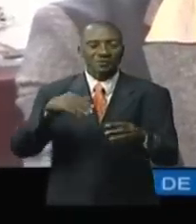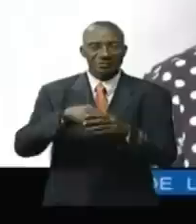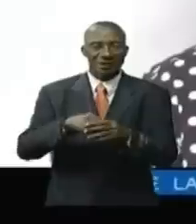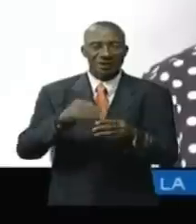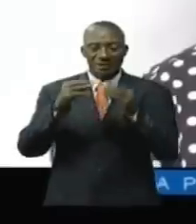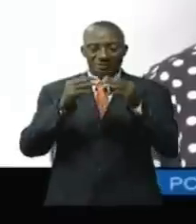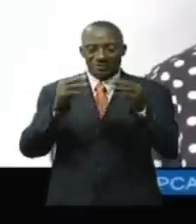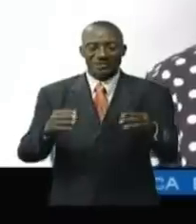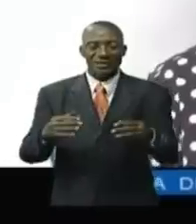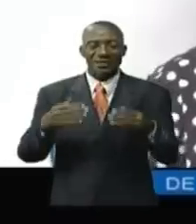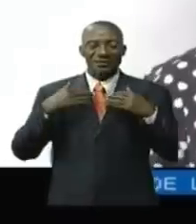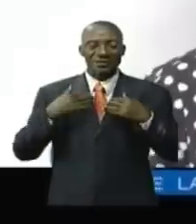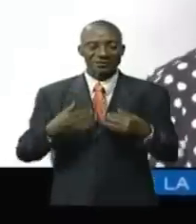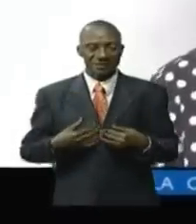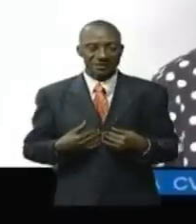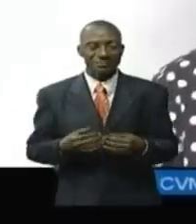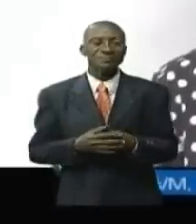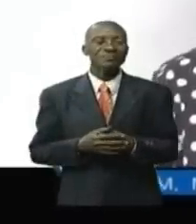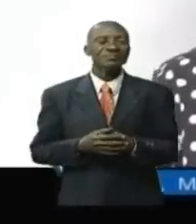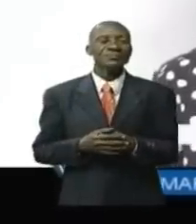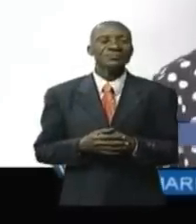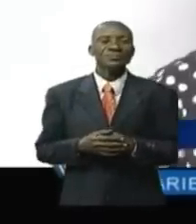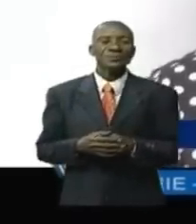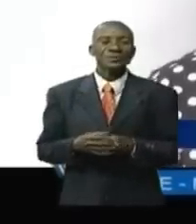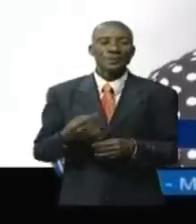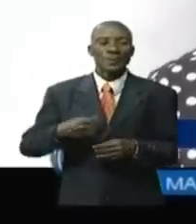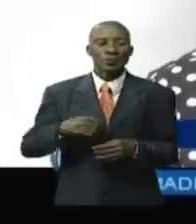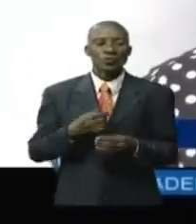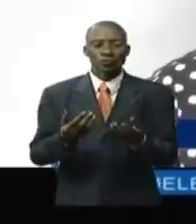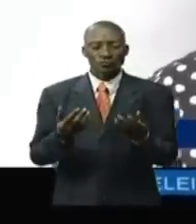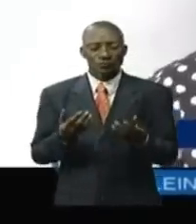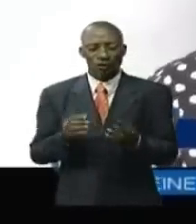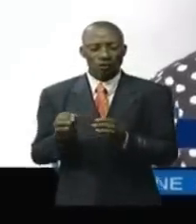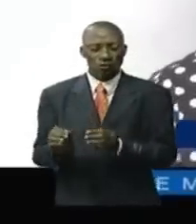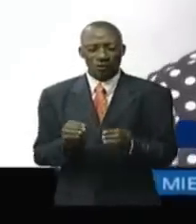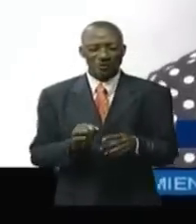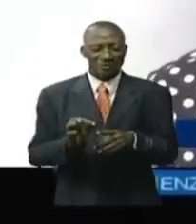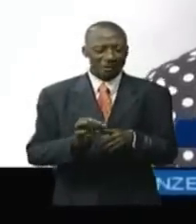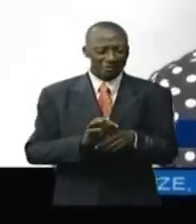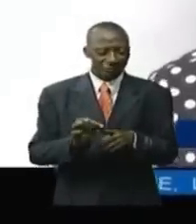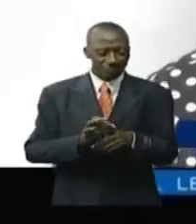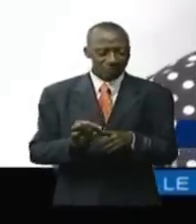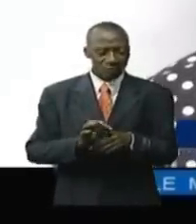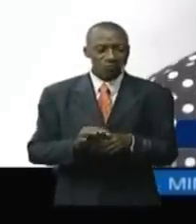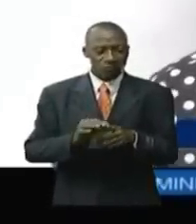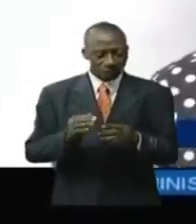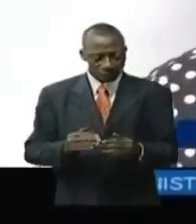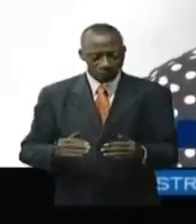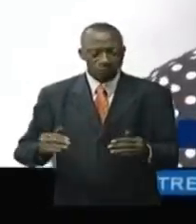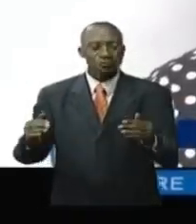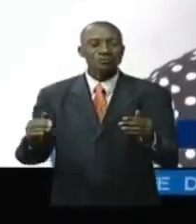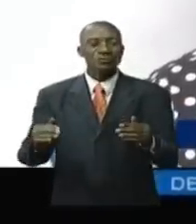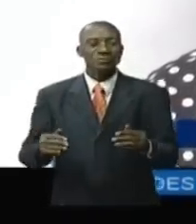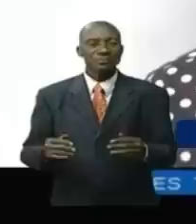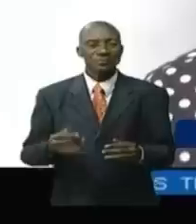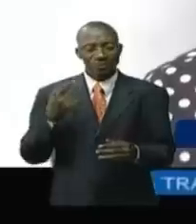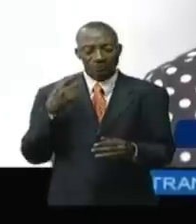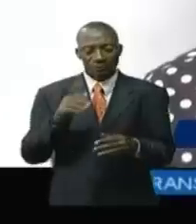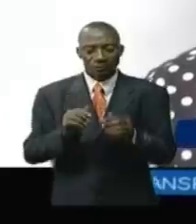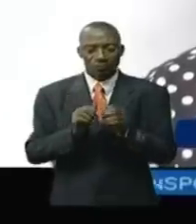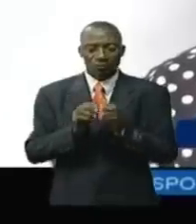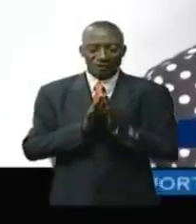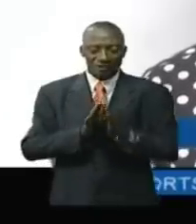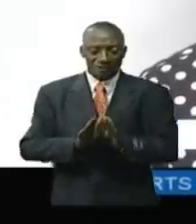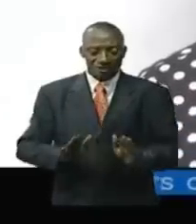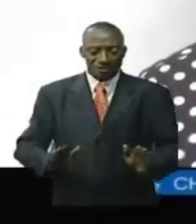La formation que nous voulons organiser sur l'hygiène menstruelle et l'éducation sexuelle des femmes et des jeunes, c'est pour